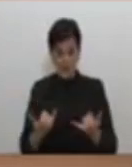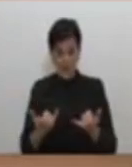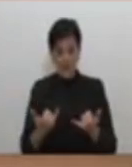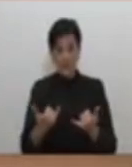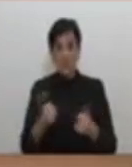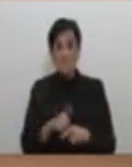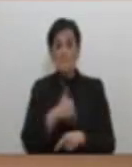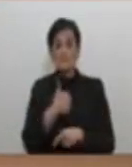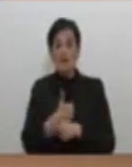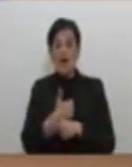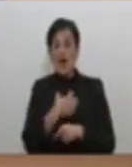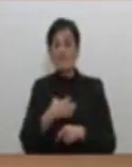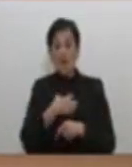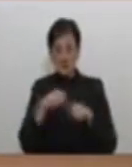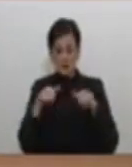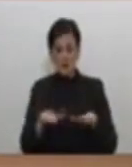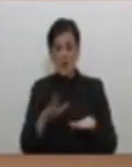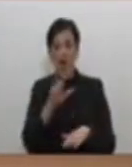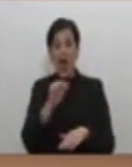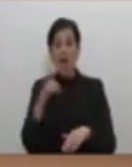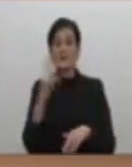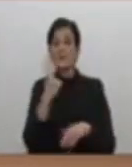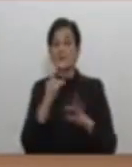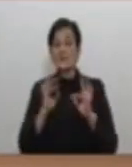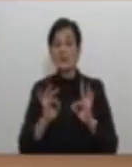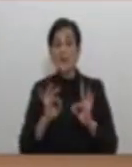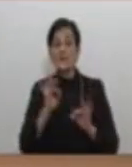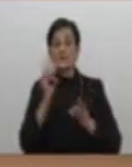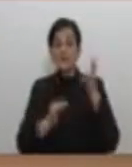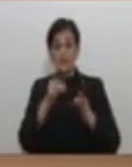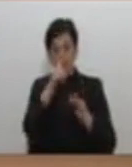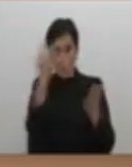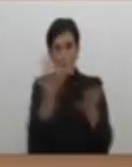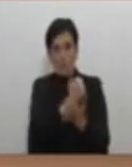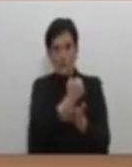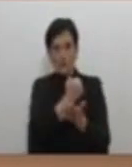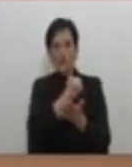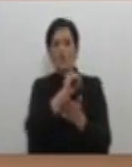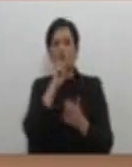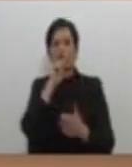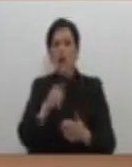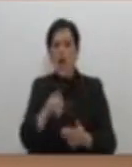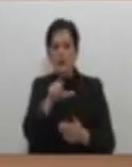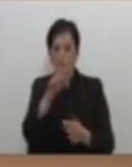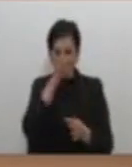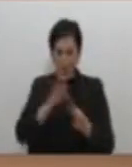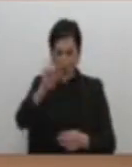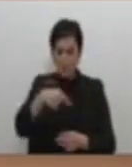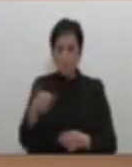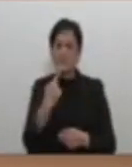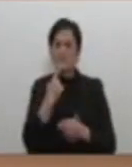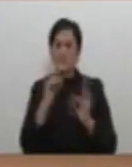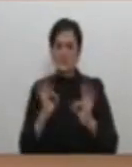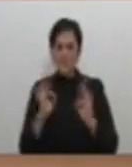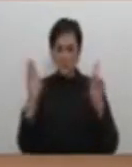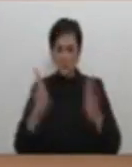თავარი გადაწყვეტილება არის ჩვენთვის, რომ ჰააგის სისხლის სამართლის სასამართლოშიც მოვიგოთ და ყველა დამნაშავე მაგოს პასუხი სისხლის სამართლის